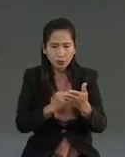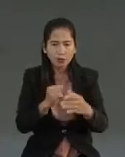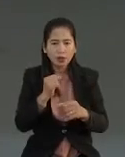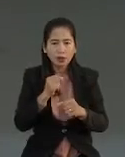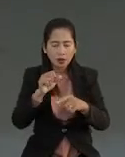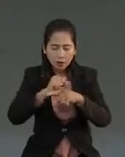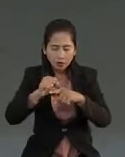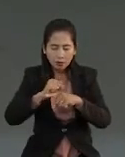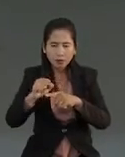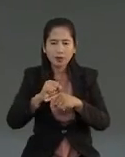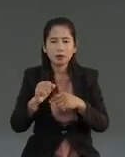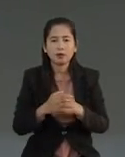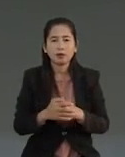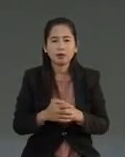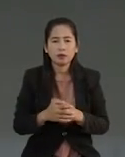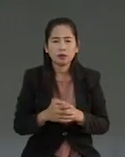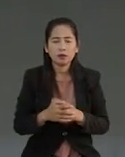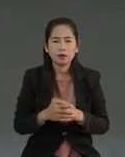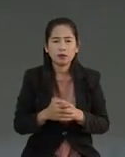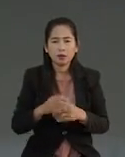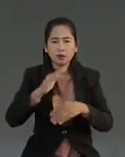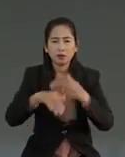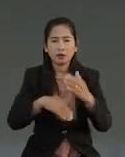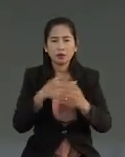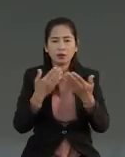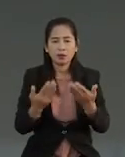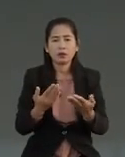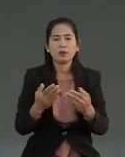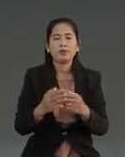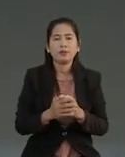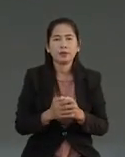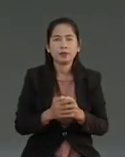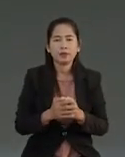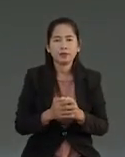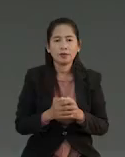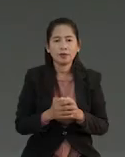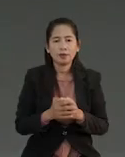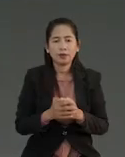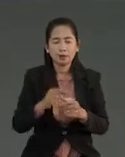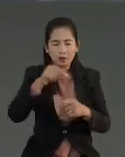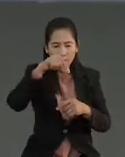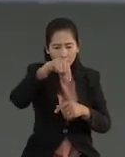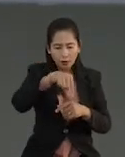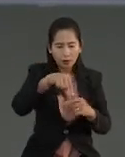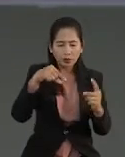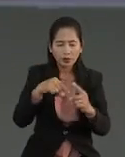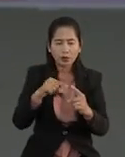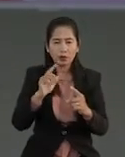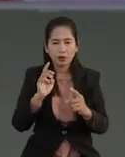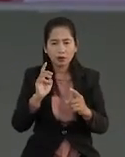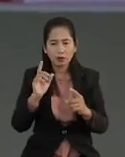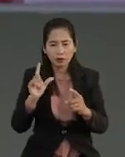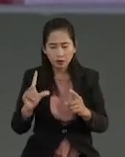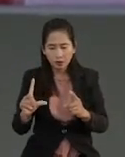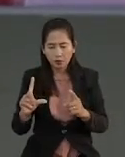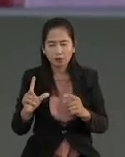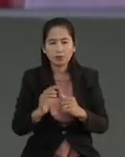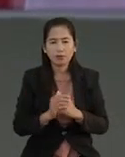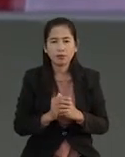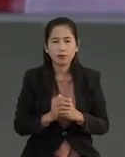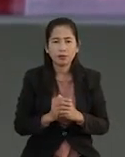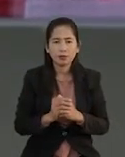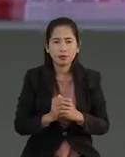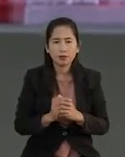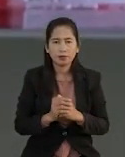thư lùm hạn nâng một tiếng ọt ní ná chà pi chùm nọt có là hốt đo chùm nọt chô chà